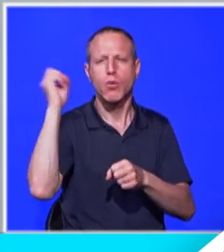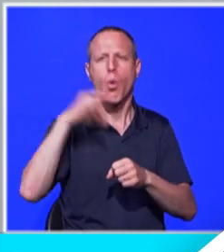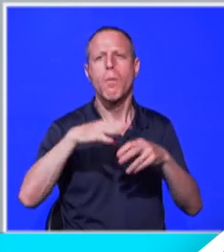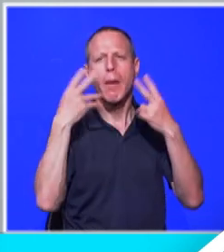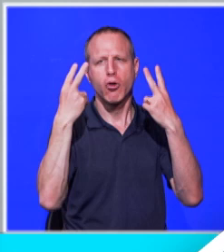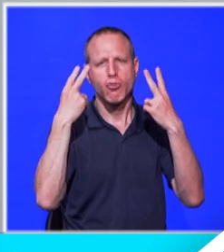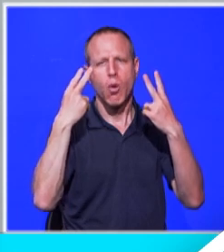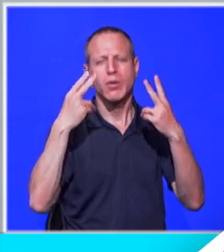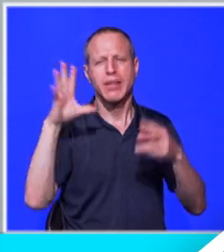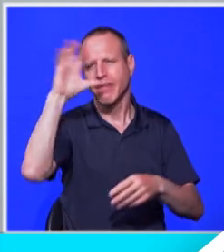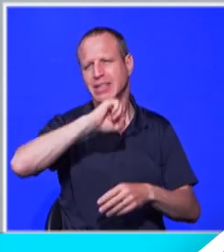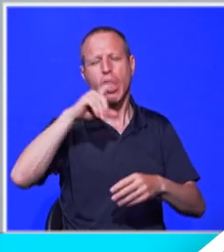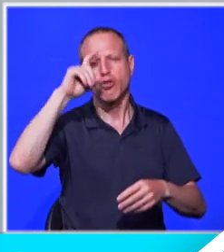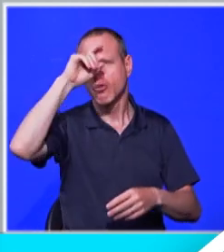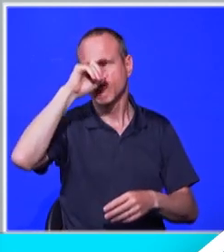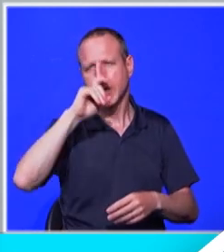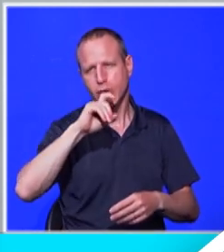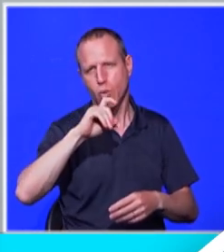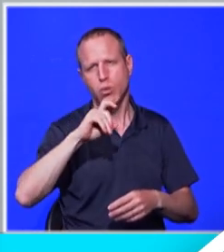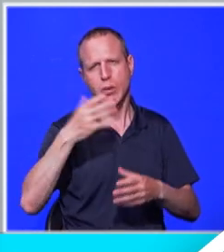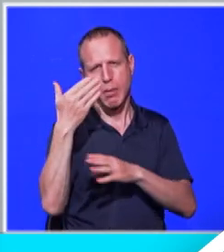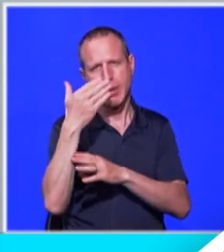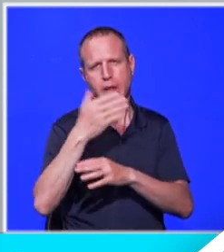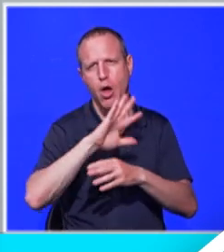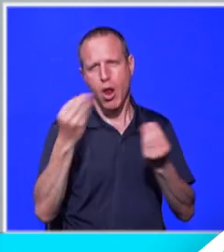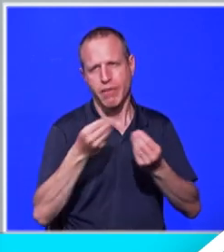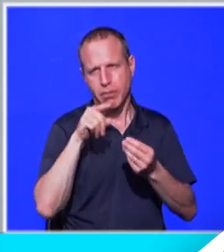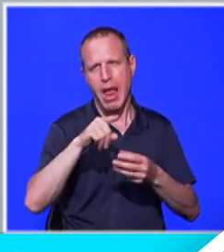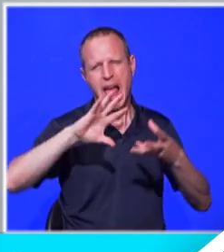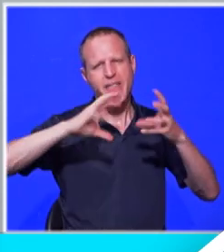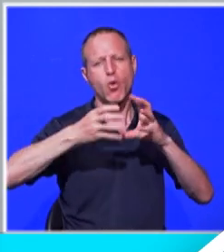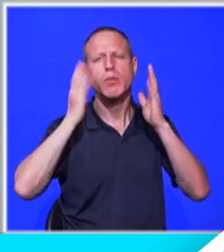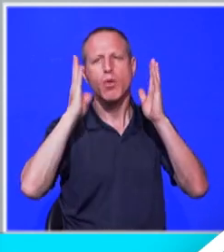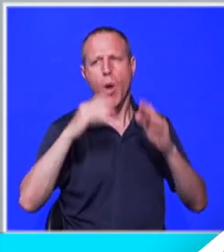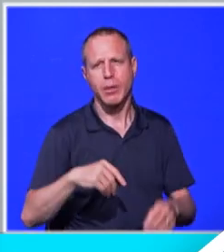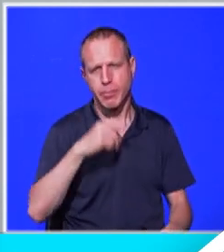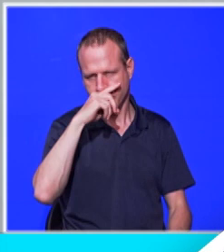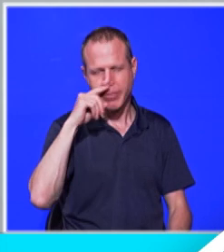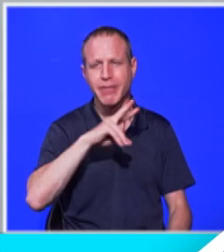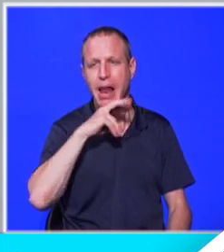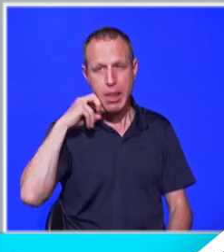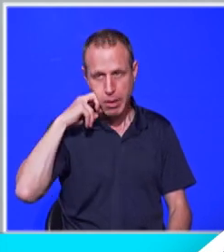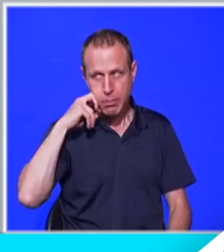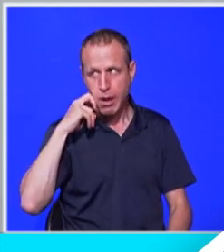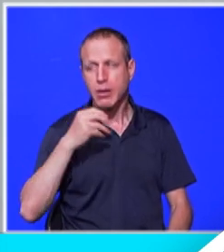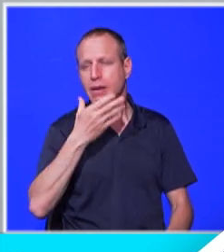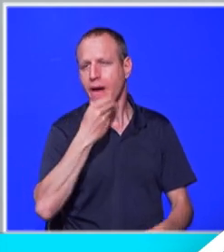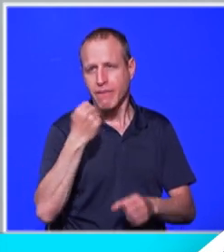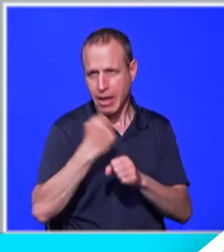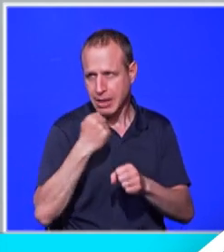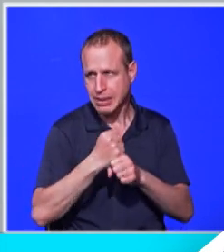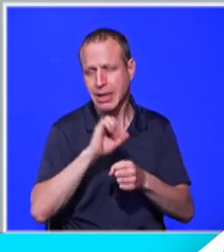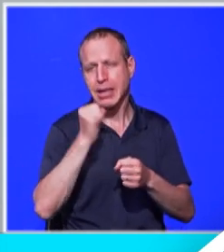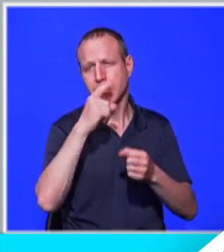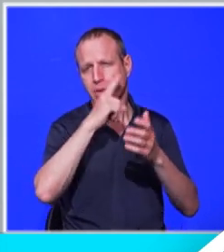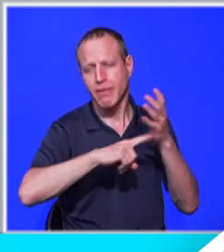משמעותית לתפיסת השחיתות במדינה, וכל הדברים האלה הם עיוותים איומים. ומר ליברמן יפה יעשה אם יבטל